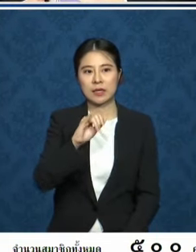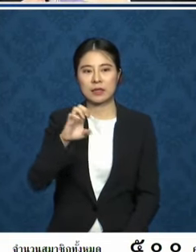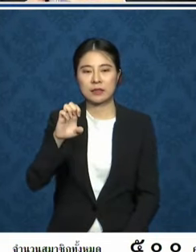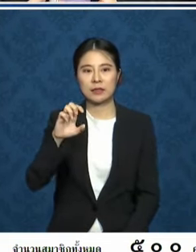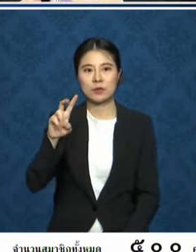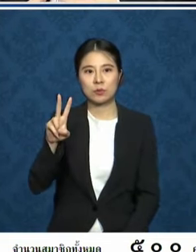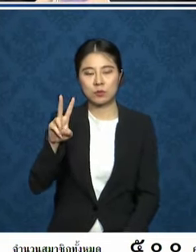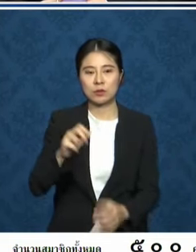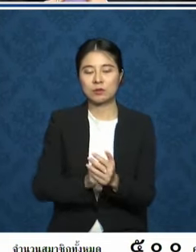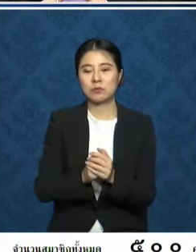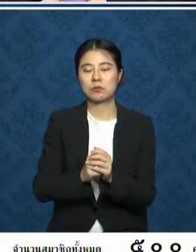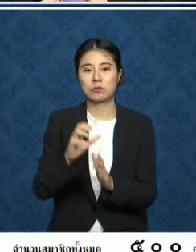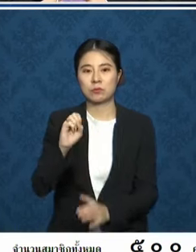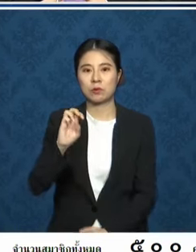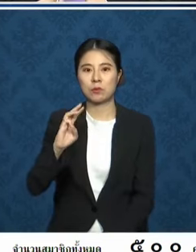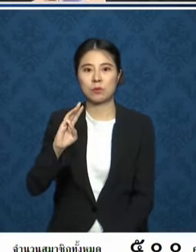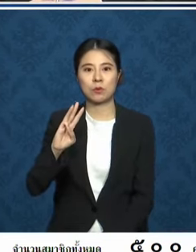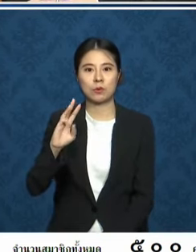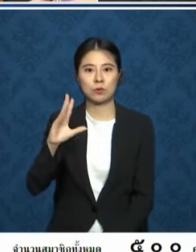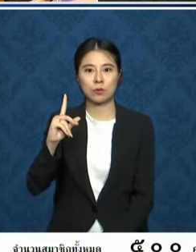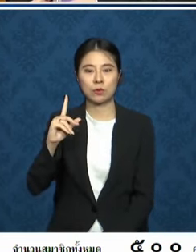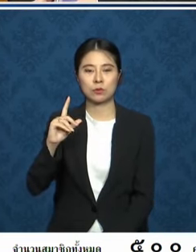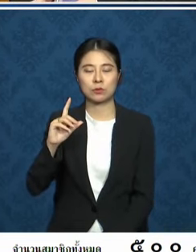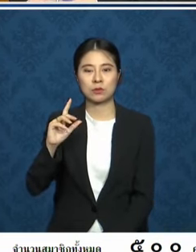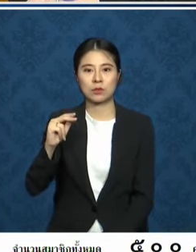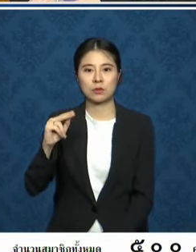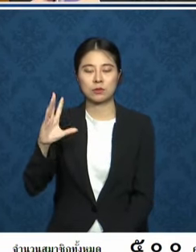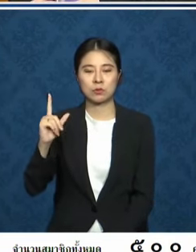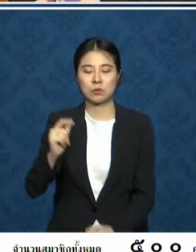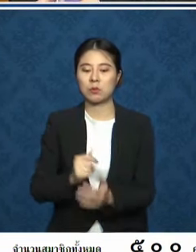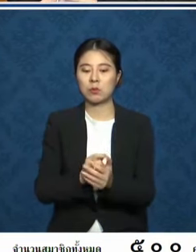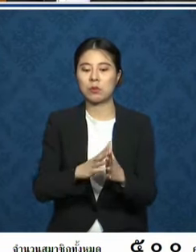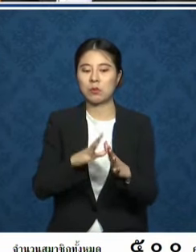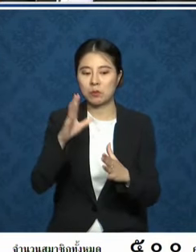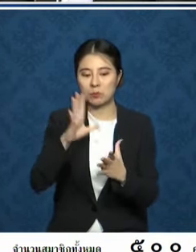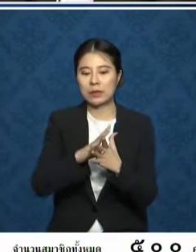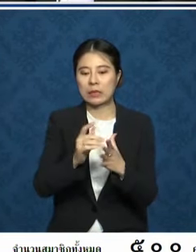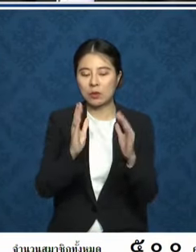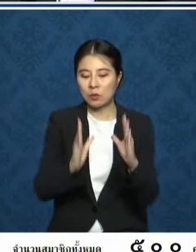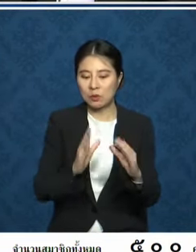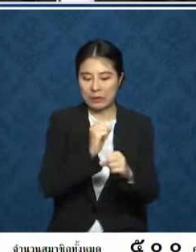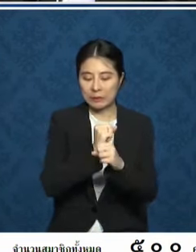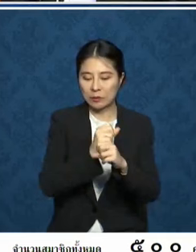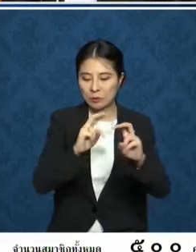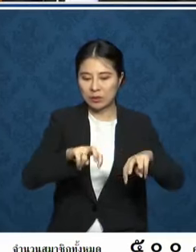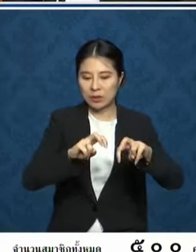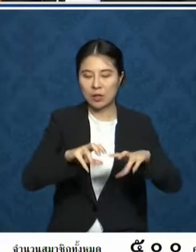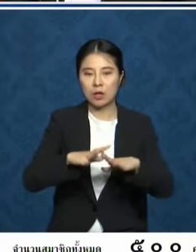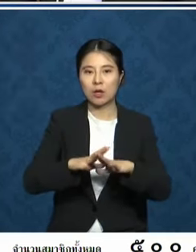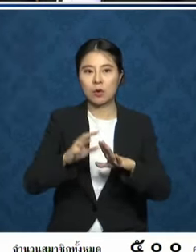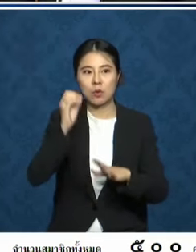สวทช.เตอหบโ